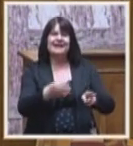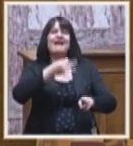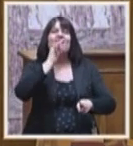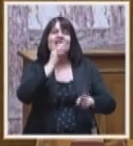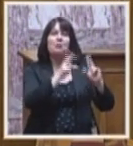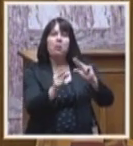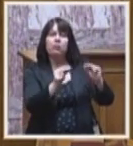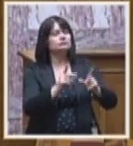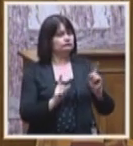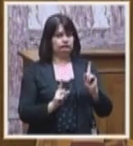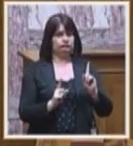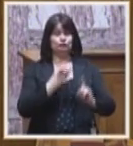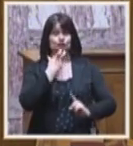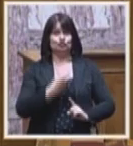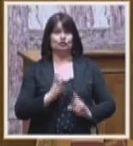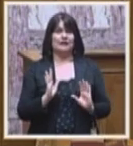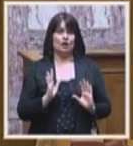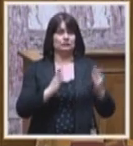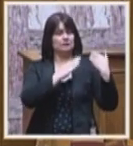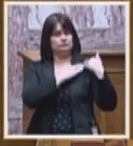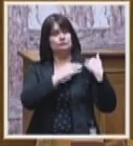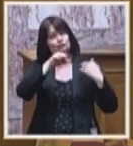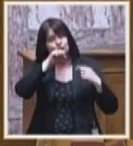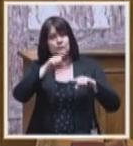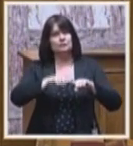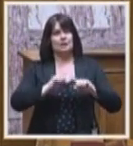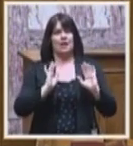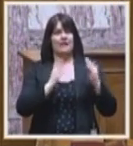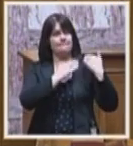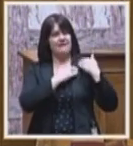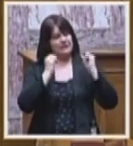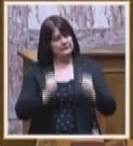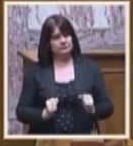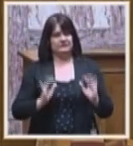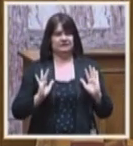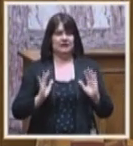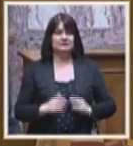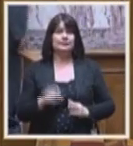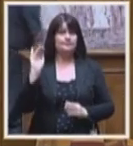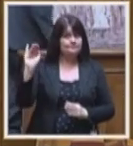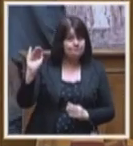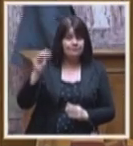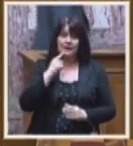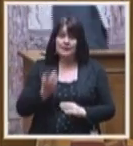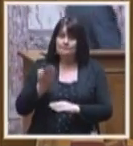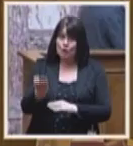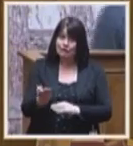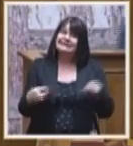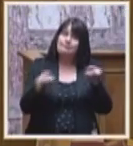Αυτή είναι η πατριωτική και υπεύθυνη στάση μας. Και σας πρότεινα να διαπραγματευτούμε από